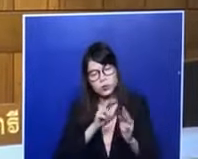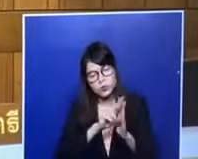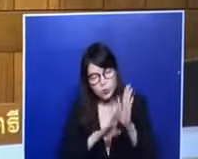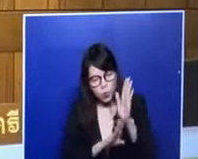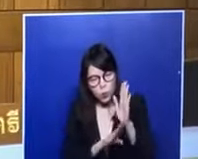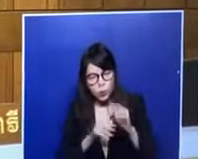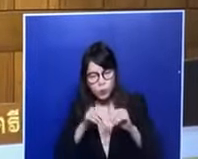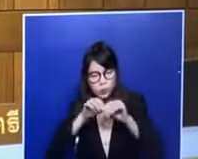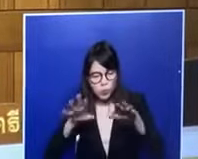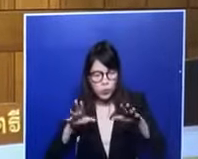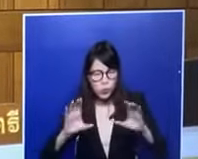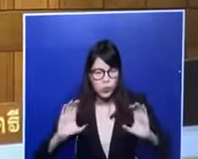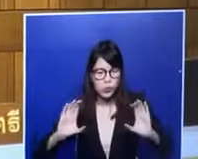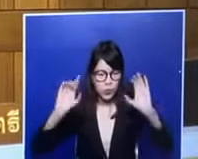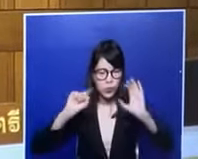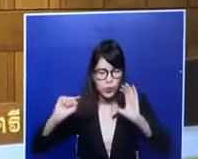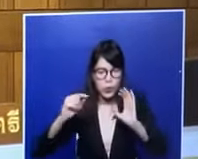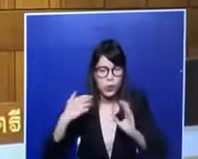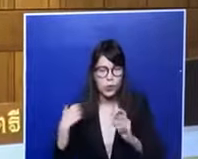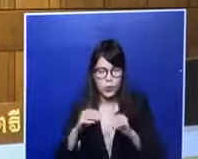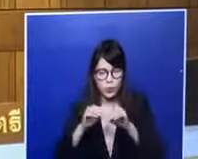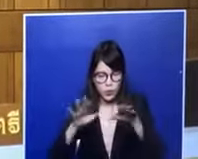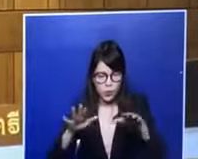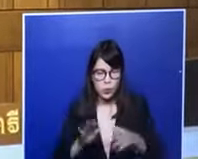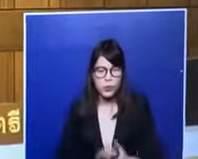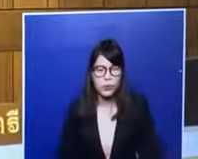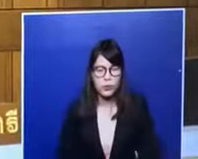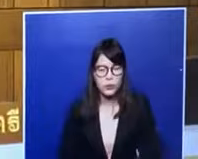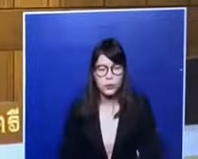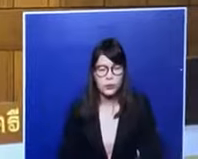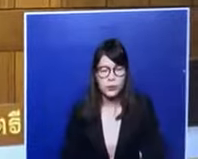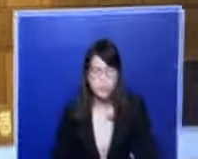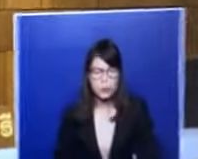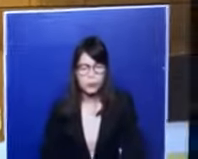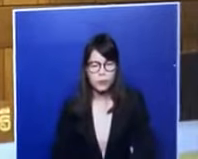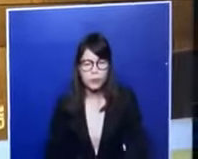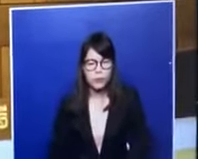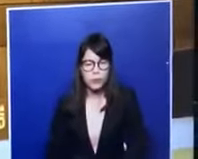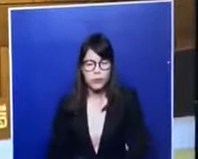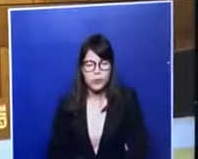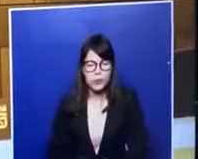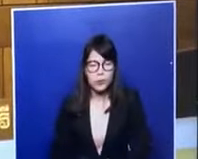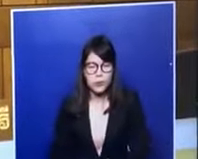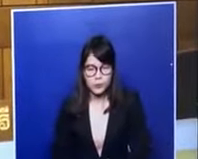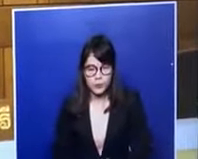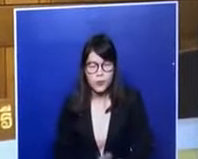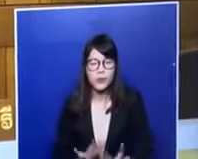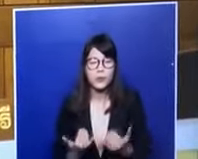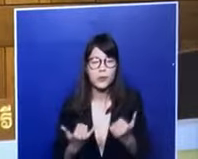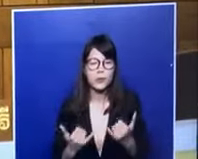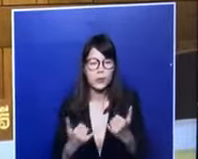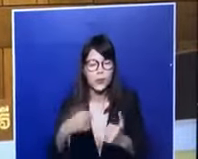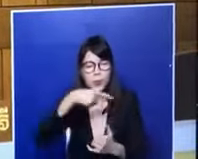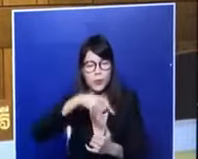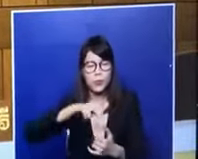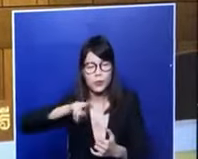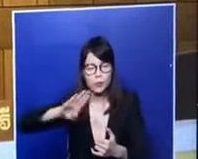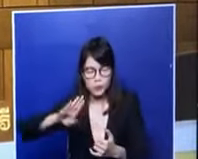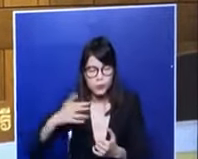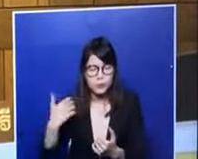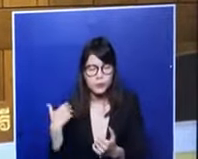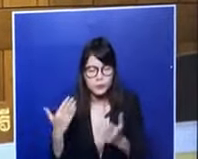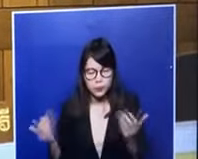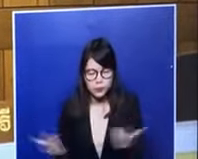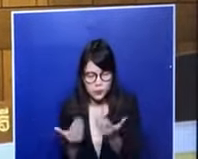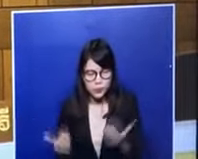ภาครัฐด้วยอิเล็กทรอนิกส์เป็นต้นนะครับไม่เพียงเท่านั้นการขับเคลื่อนพระราชบัญญัติการอำนวยความสะดวก